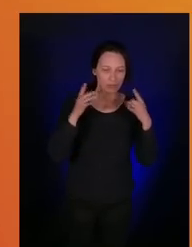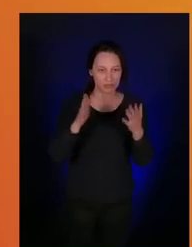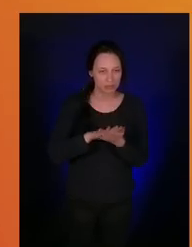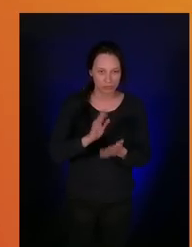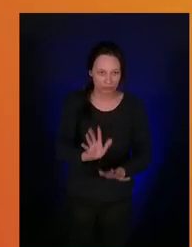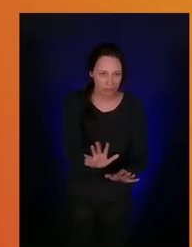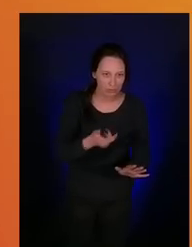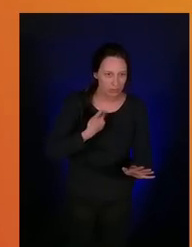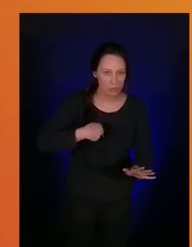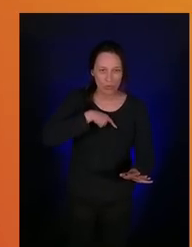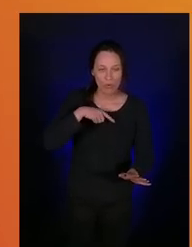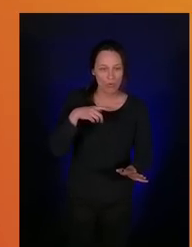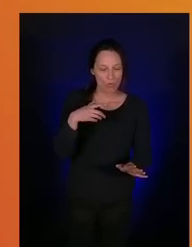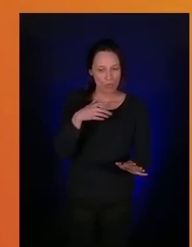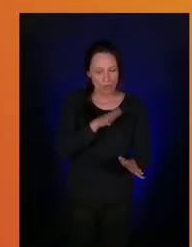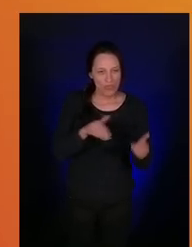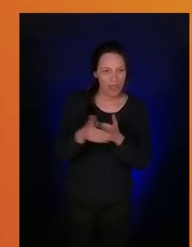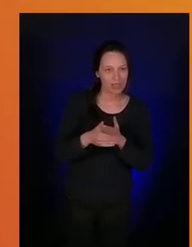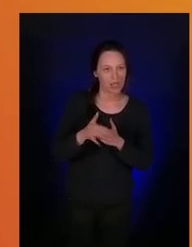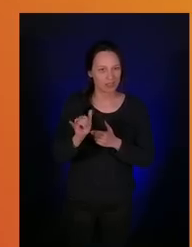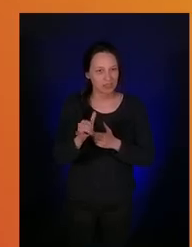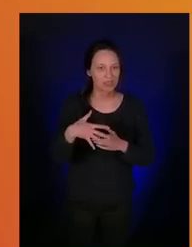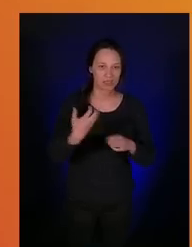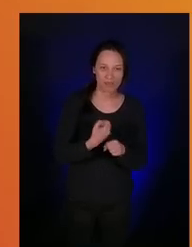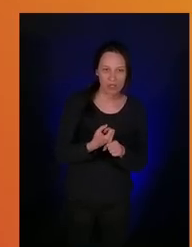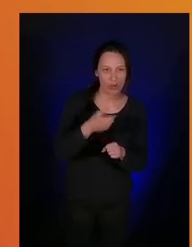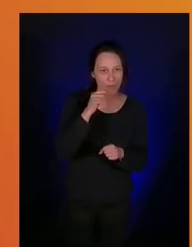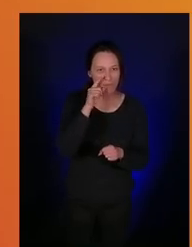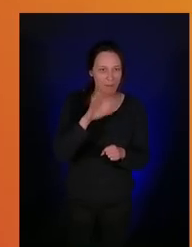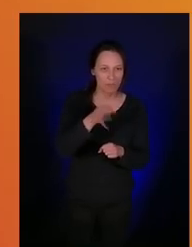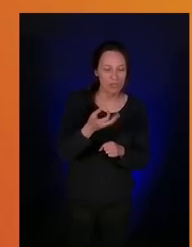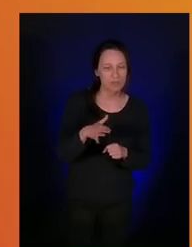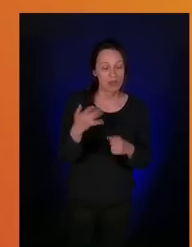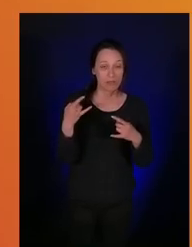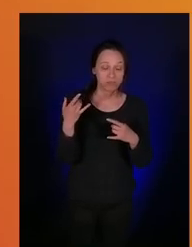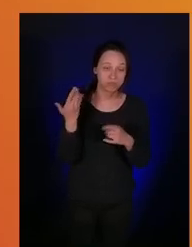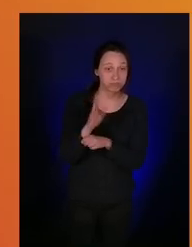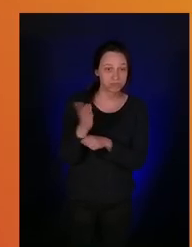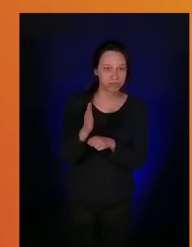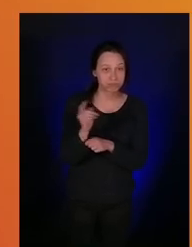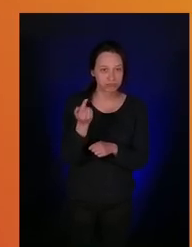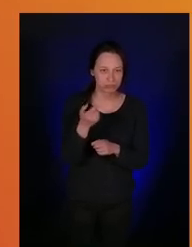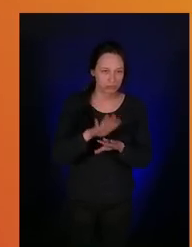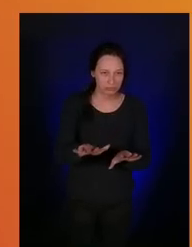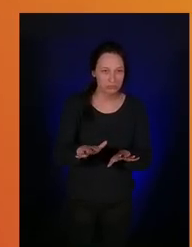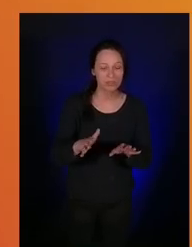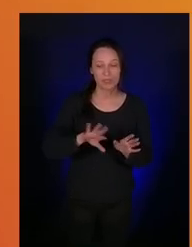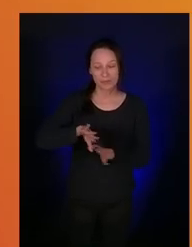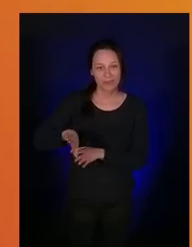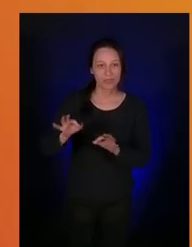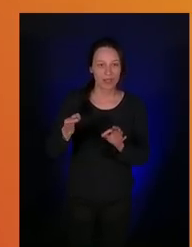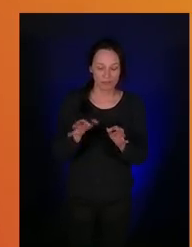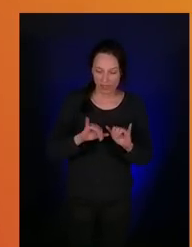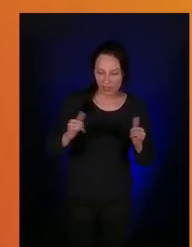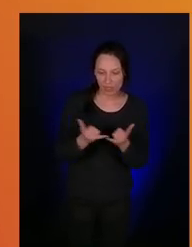des hommes et des femmes, on est des travailleurs et des travailleuses, merci. Du coup, par rapport à la rémunération du personnel, les frais